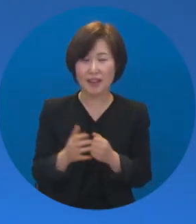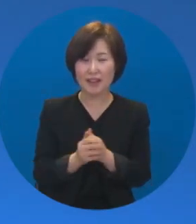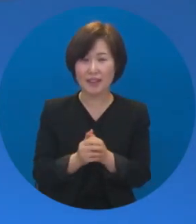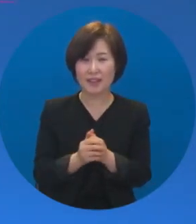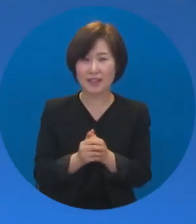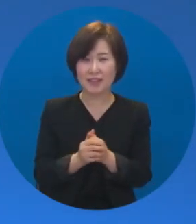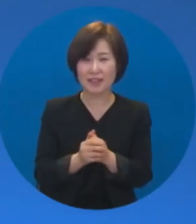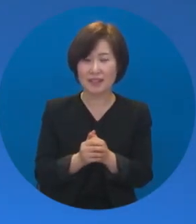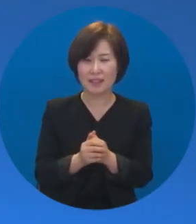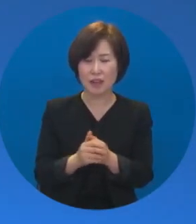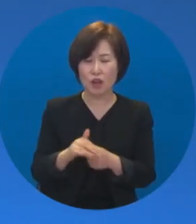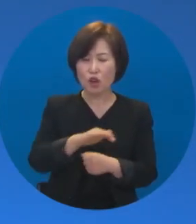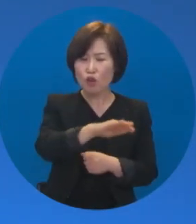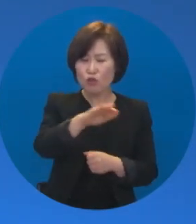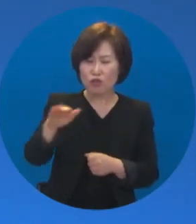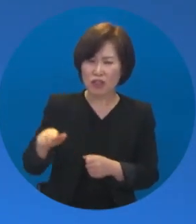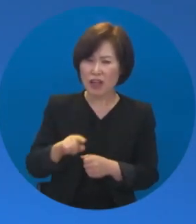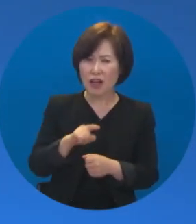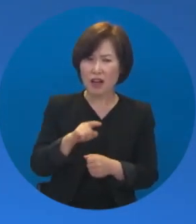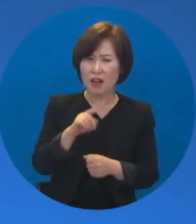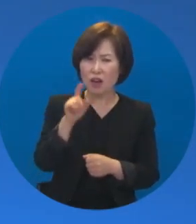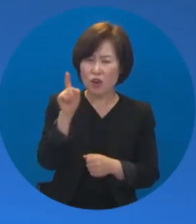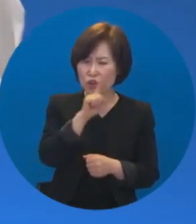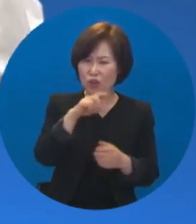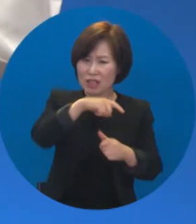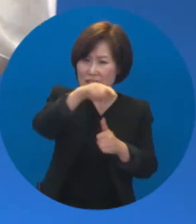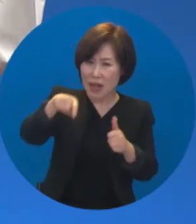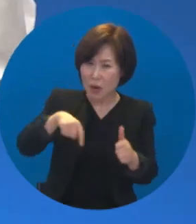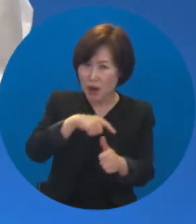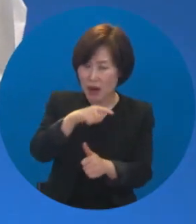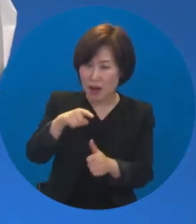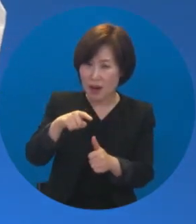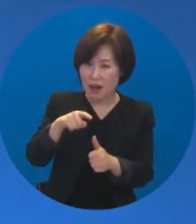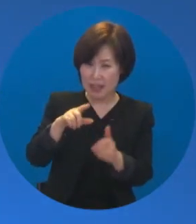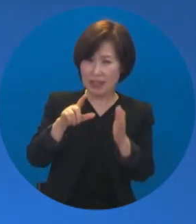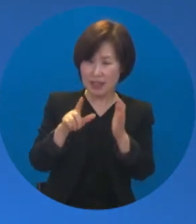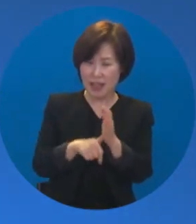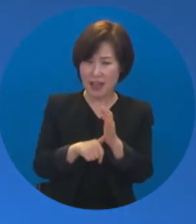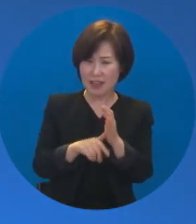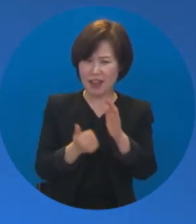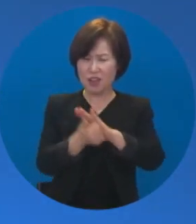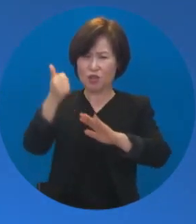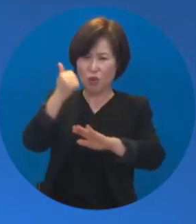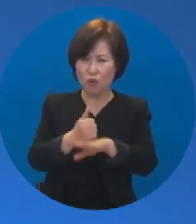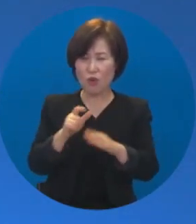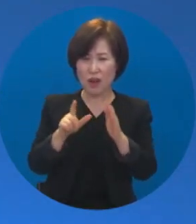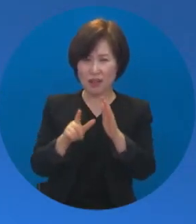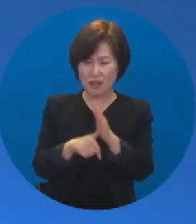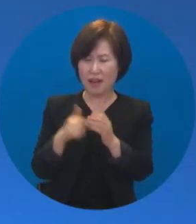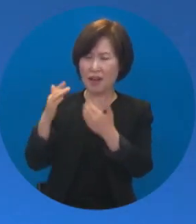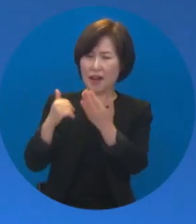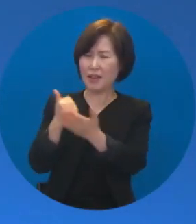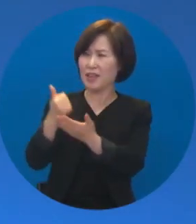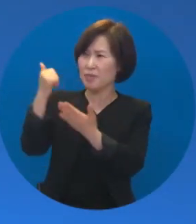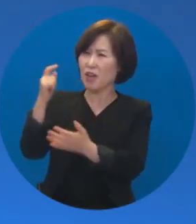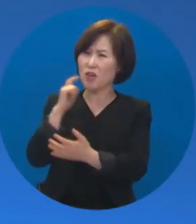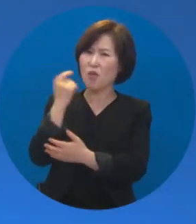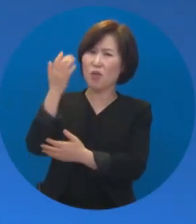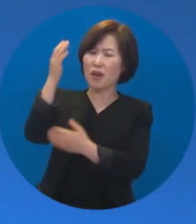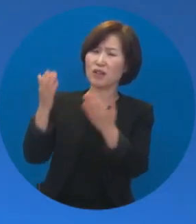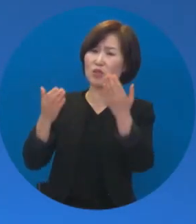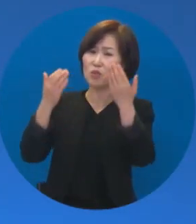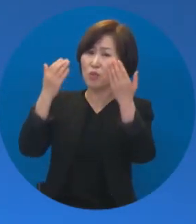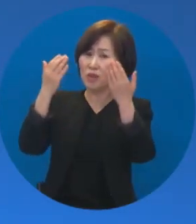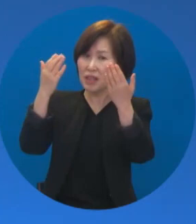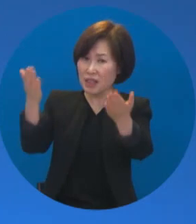우리가 어떤 위치에 올라서 이때 내가 주님께 영광을 돌리겠어요. 이걸 위해서 우리는 하나님께 영광을 돌리는